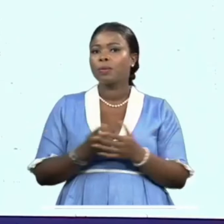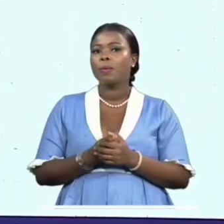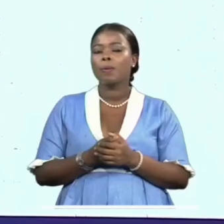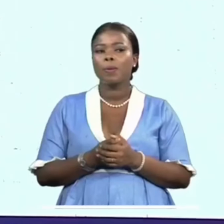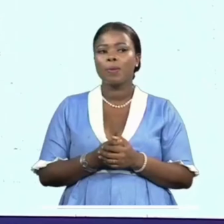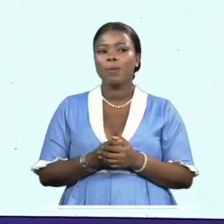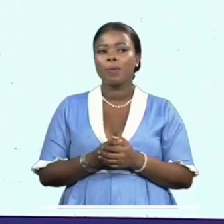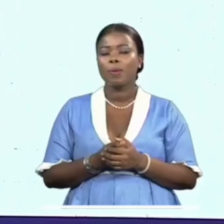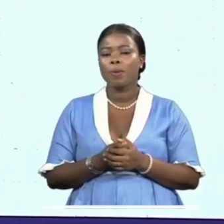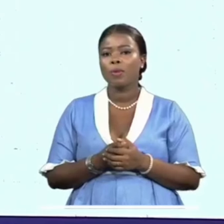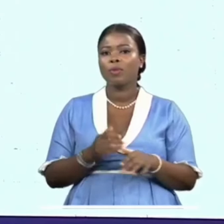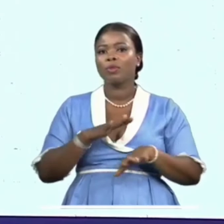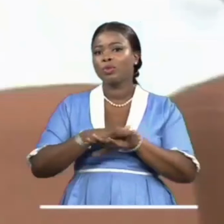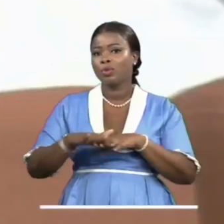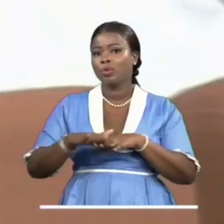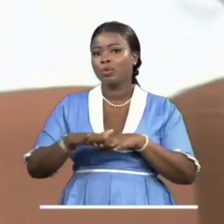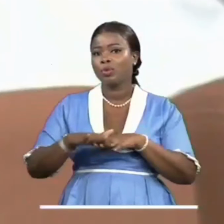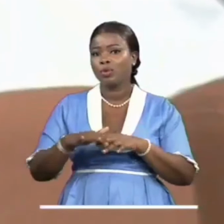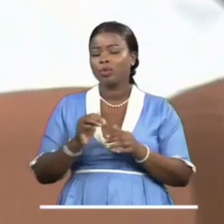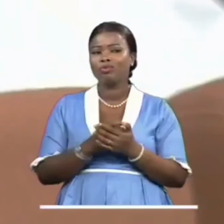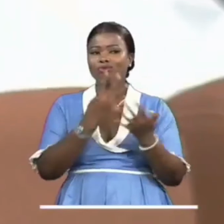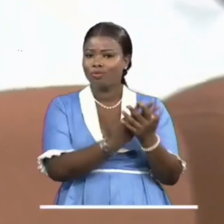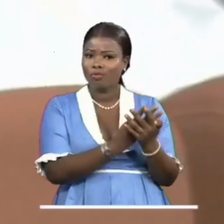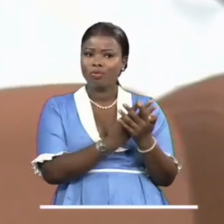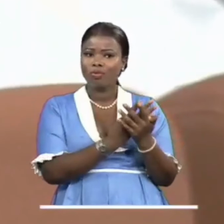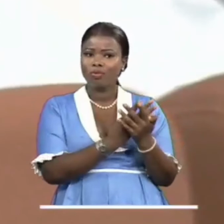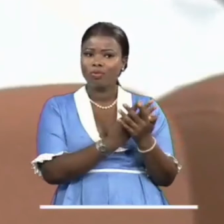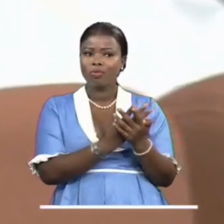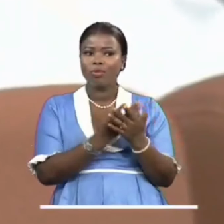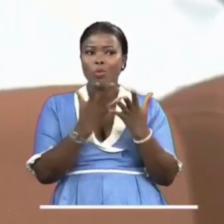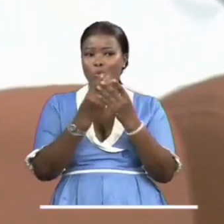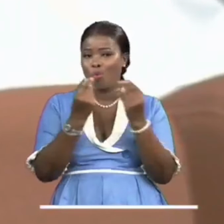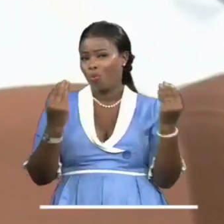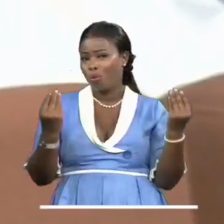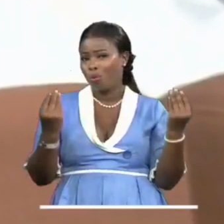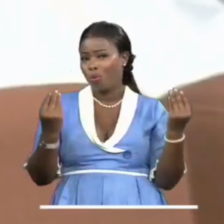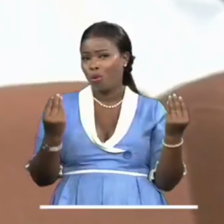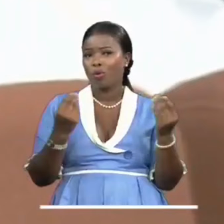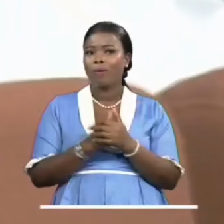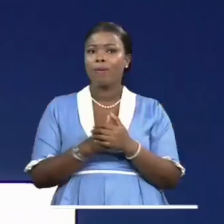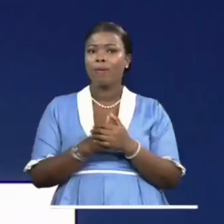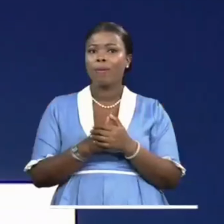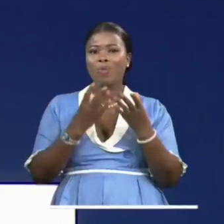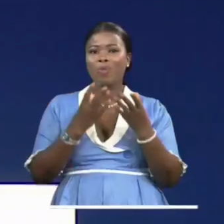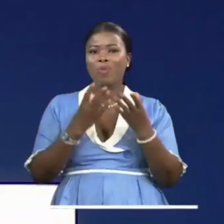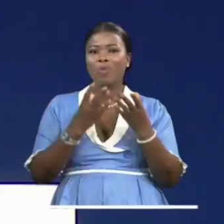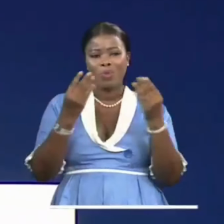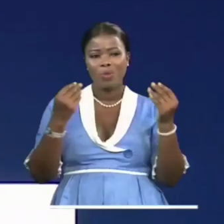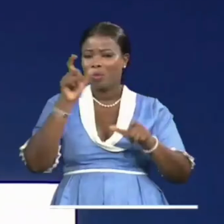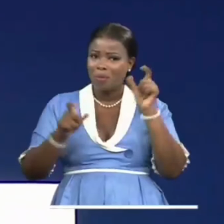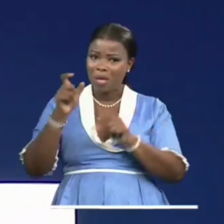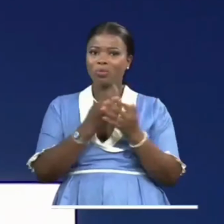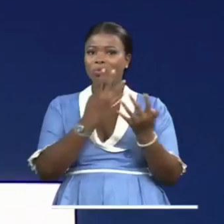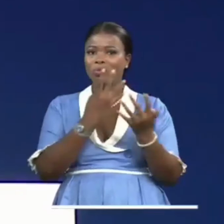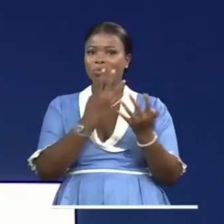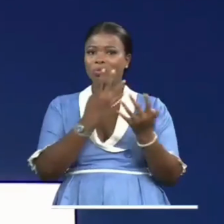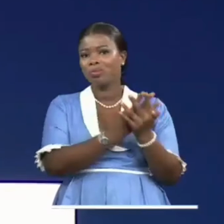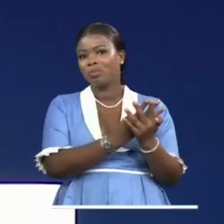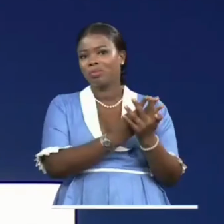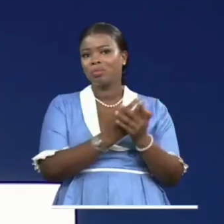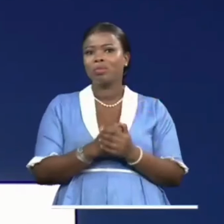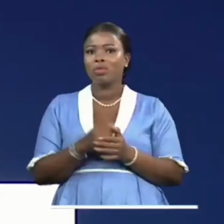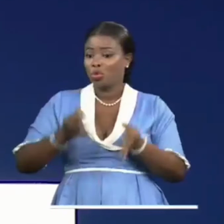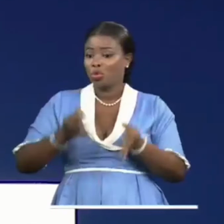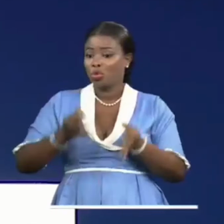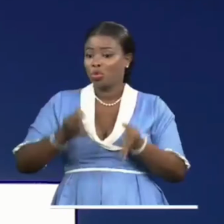surpopulation carcérale et une des raisons c'est parce que quasiment la moitié des populations qui sont détenu sont en instance de